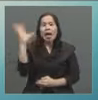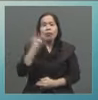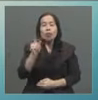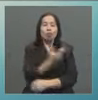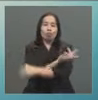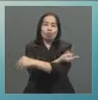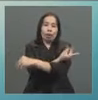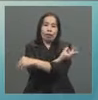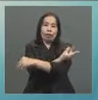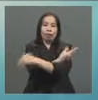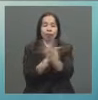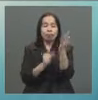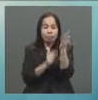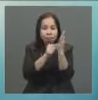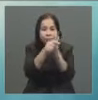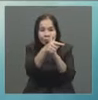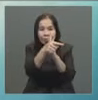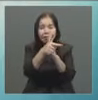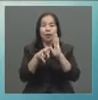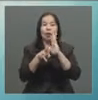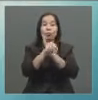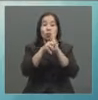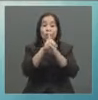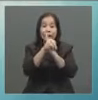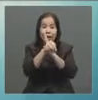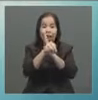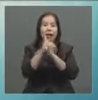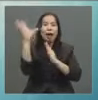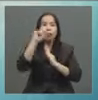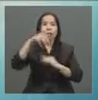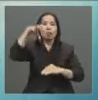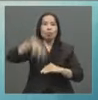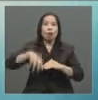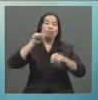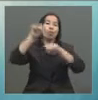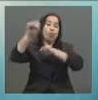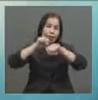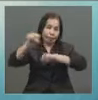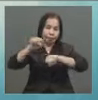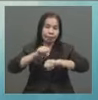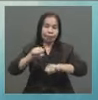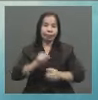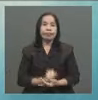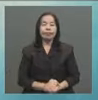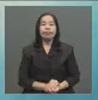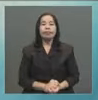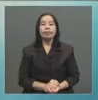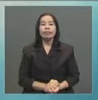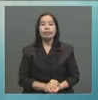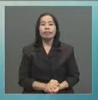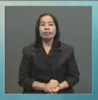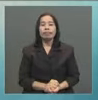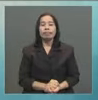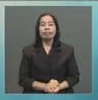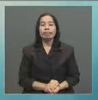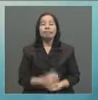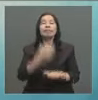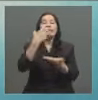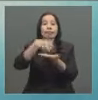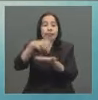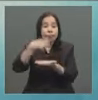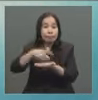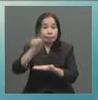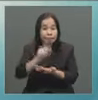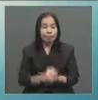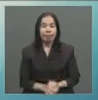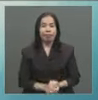ภูเก็ตมุกดาหารมาจากกรณีของสนามมวย นี่คือสิ่งที่ยืนยันว่าตาม